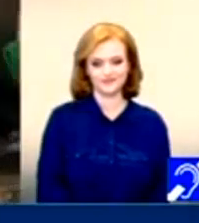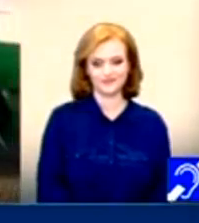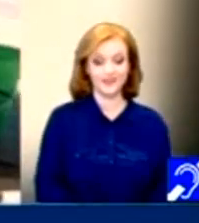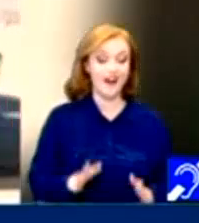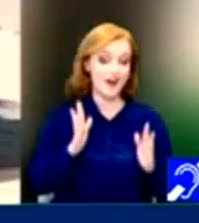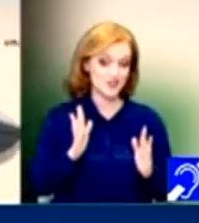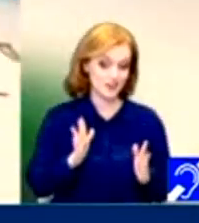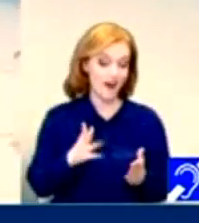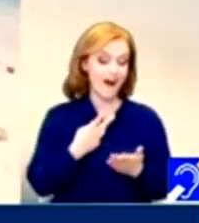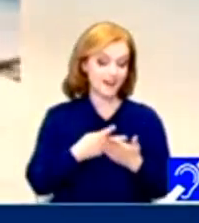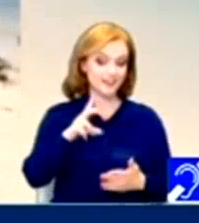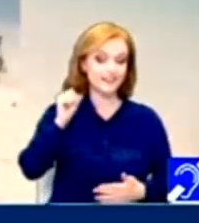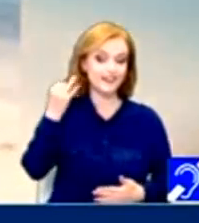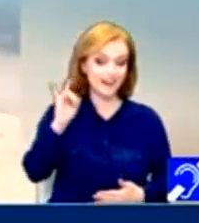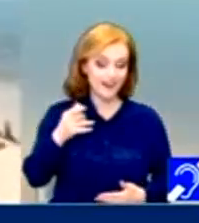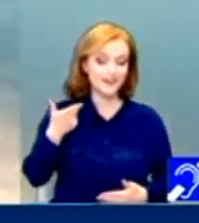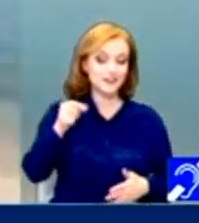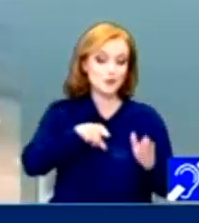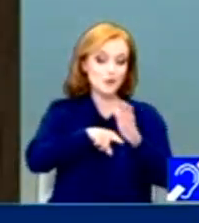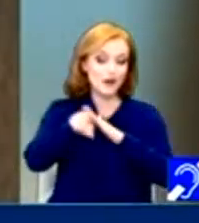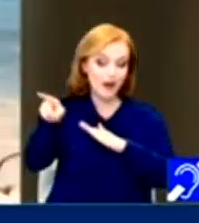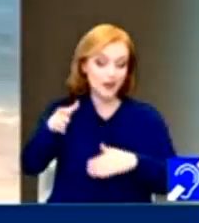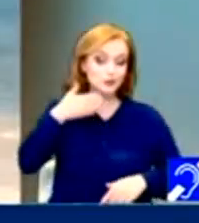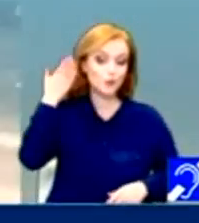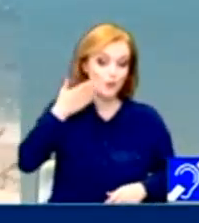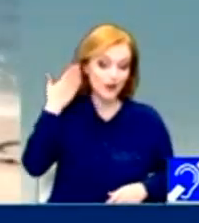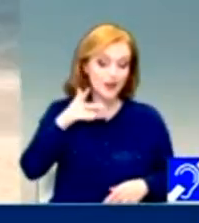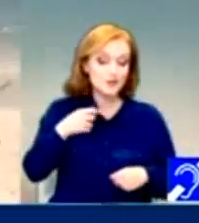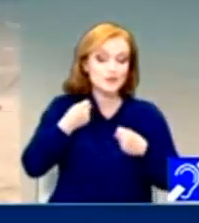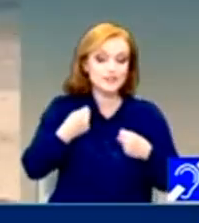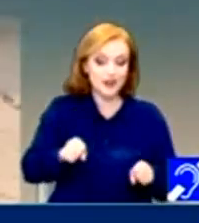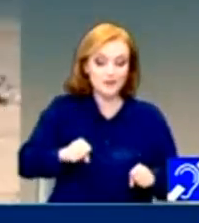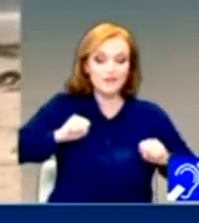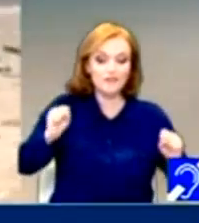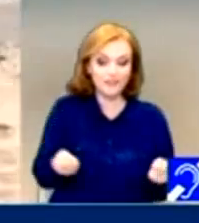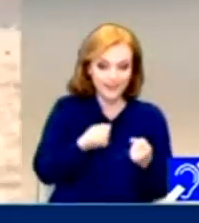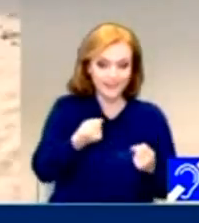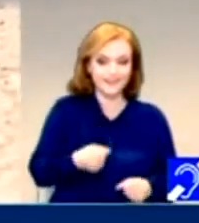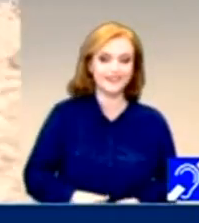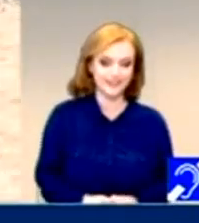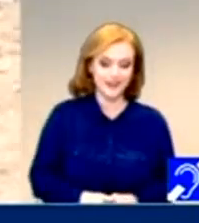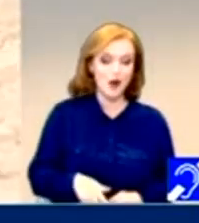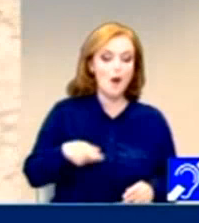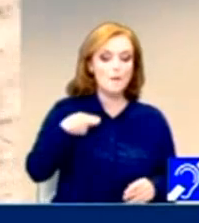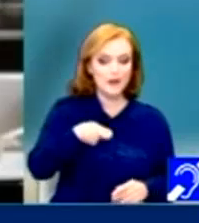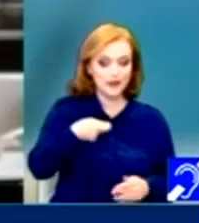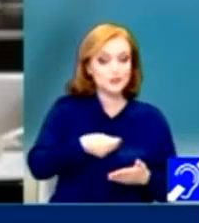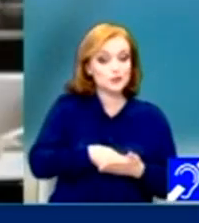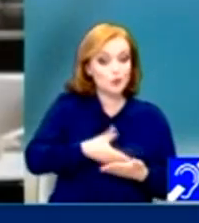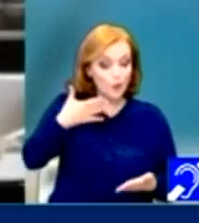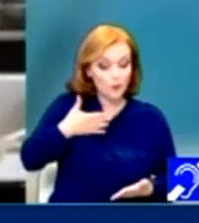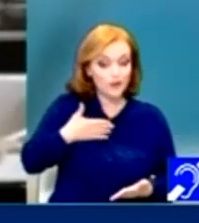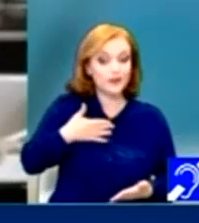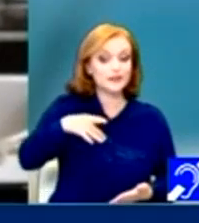Așa arată paradisul în care se refugiază tot mai mulți români ca să scape de frigul din țara noastră. Biletele de avion sunt scumpe, dar odată